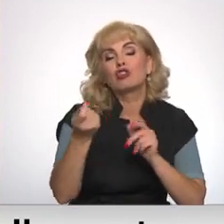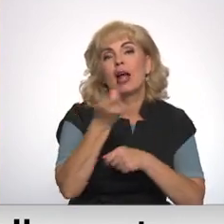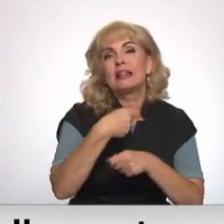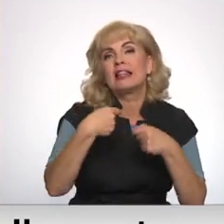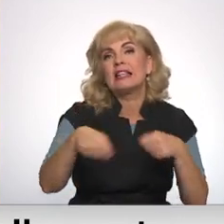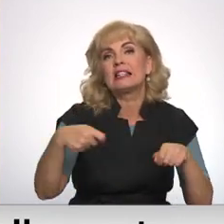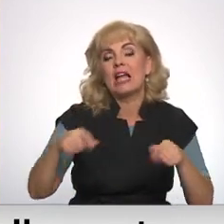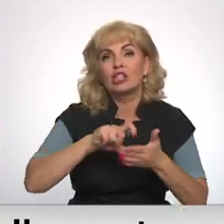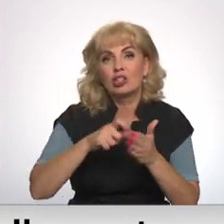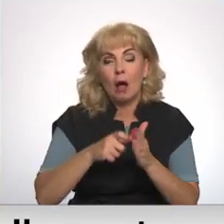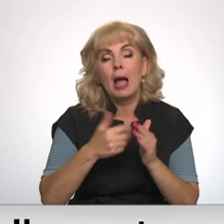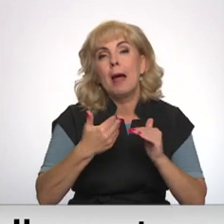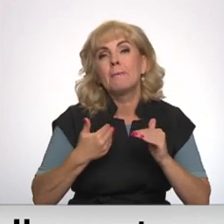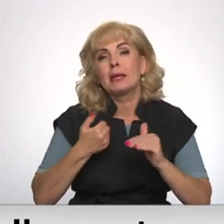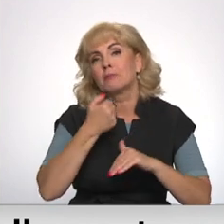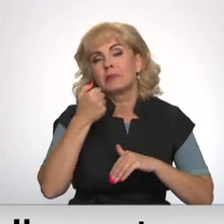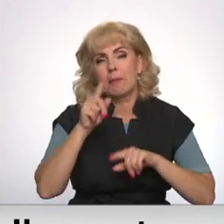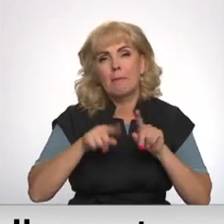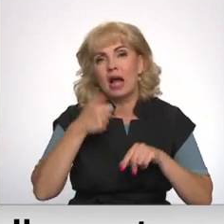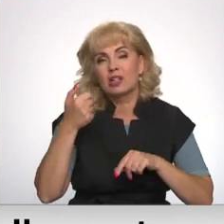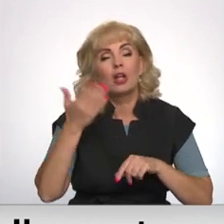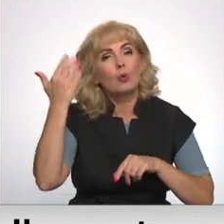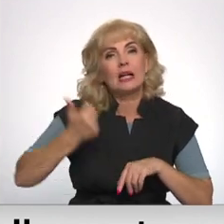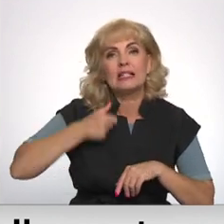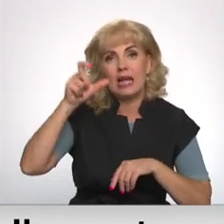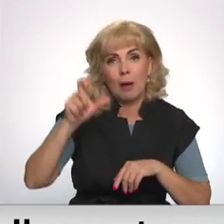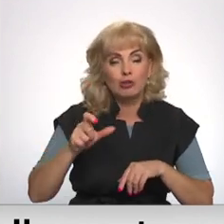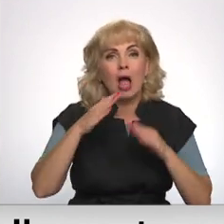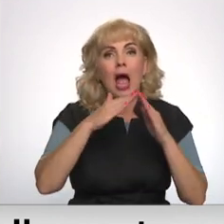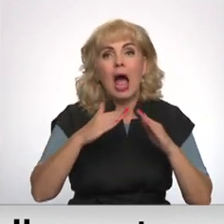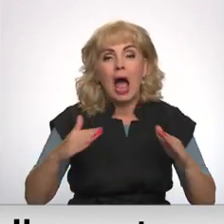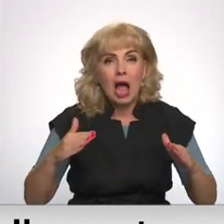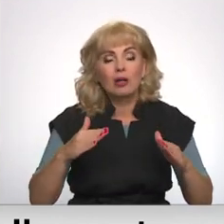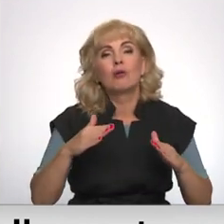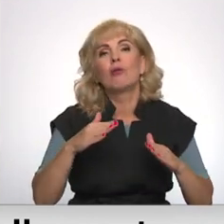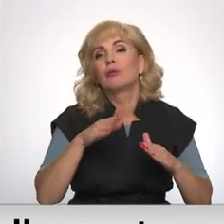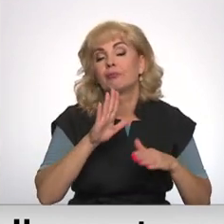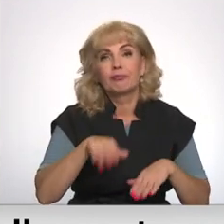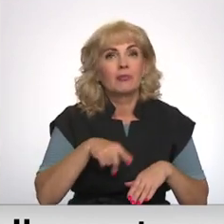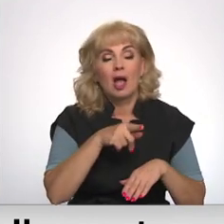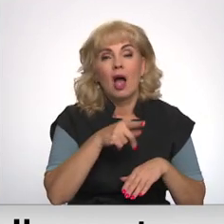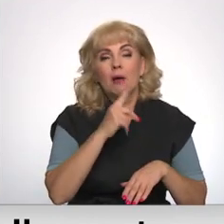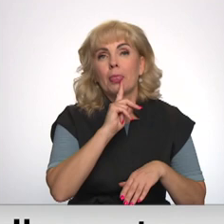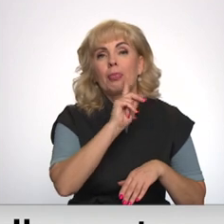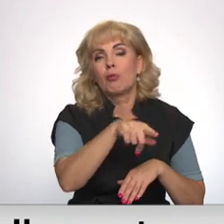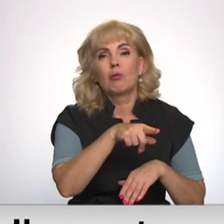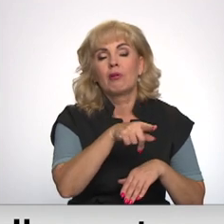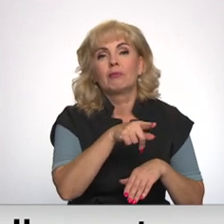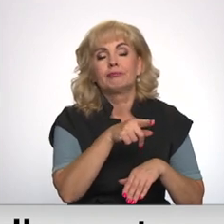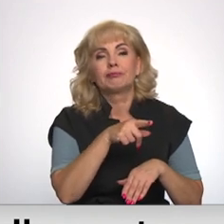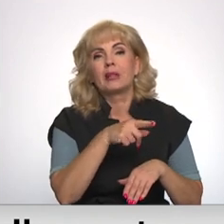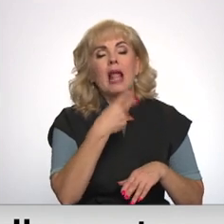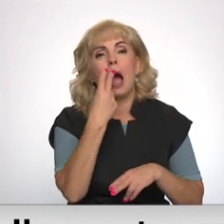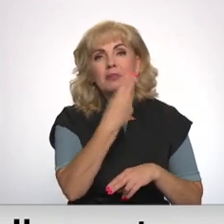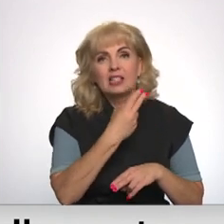telpām. Vēl pirms pāris gadiem tās toreizējie īpašnieki ēku bija nolaiduši līdz garām gājējiem bīstama grausta statusam, visbeidzot